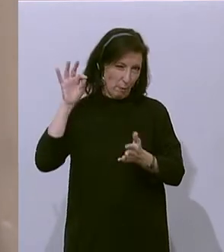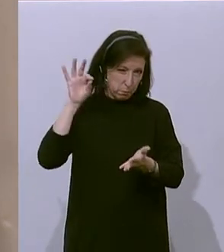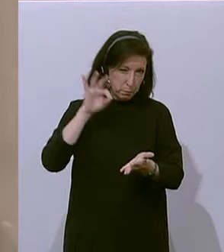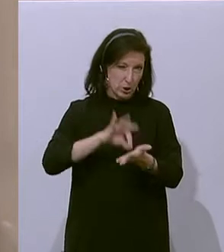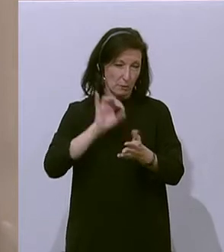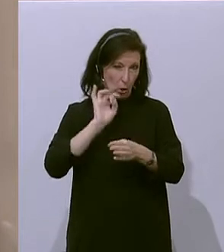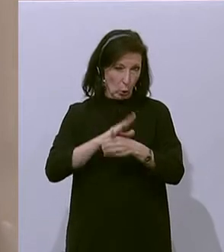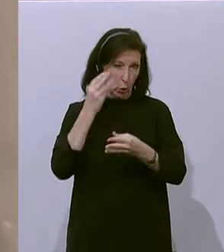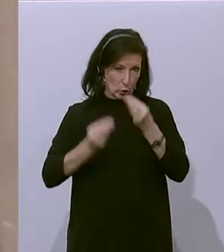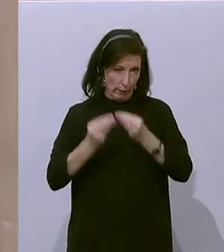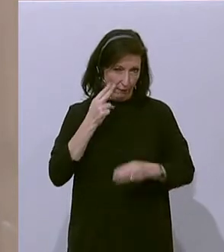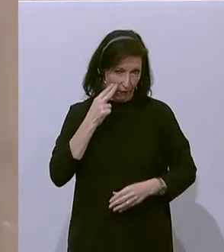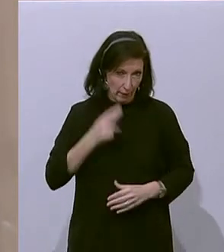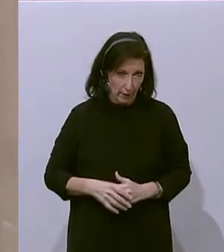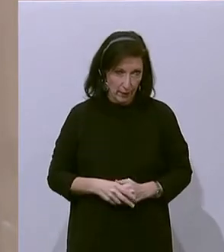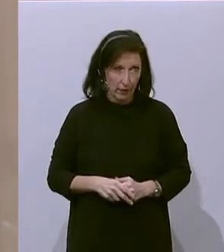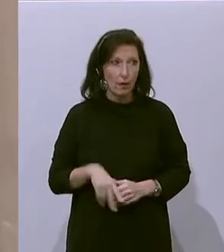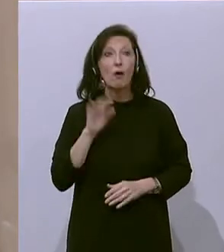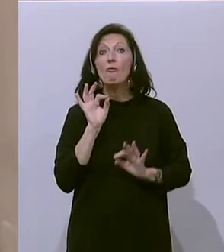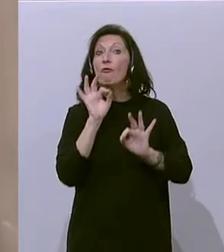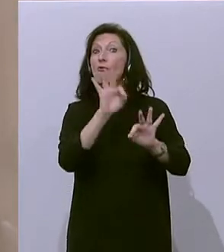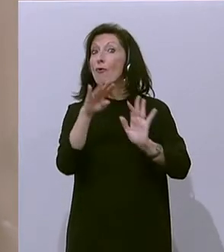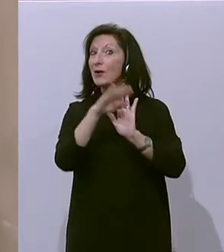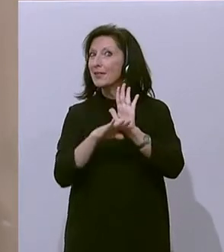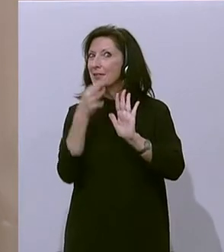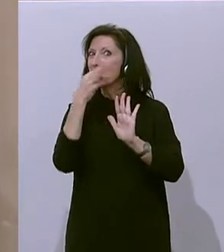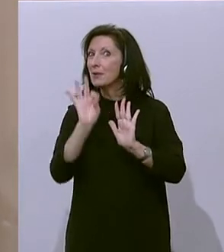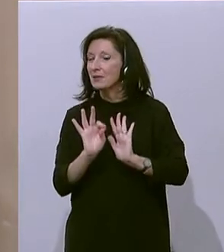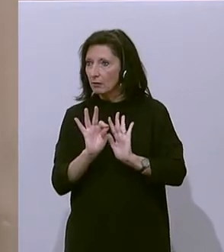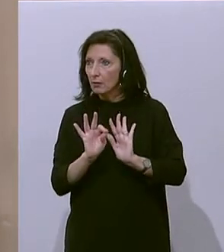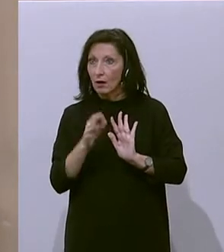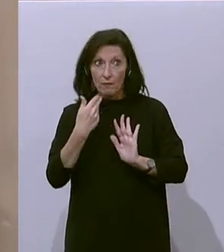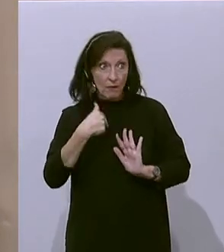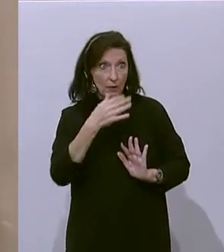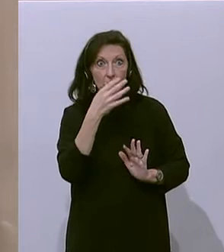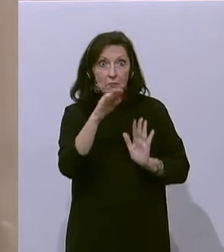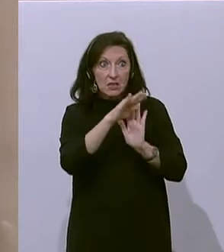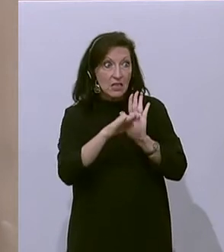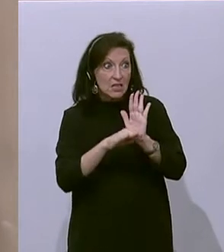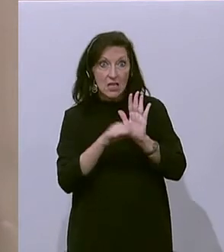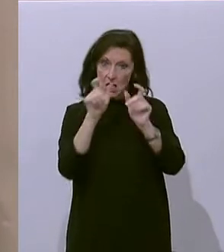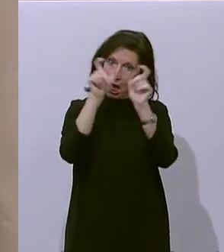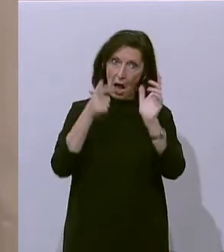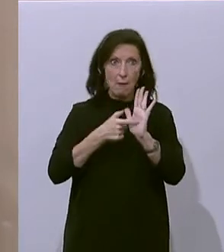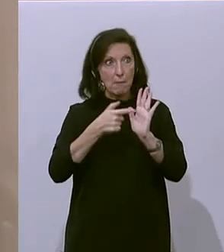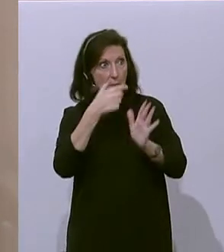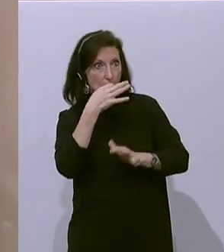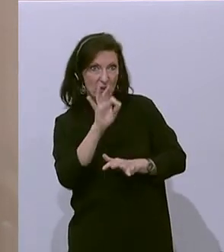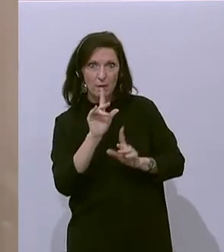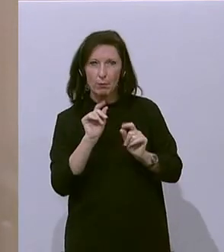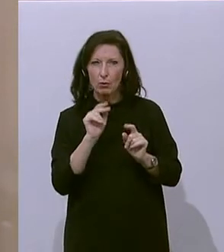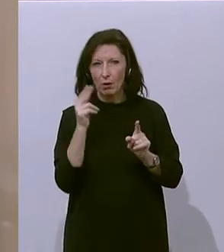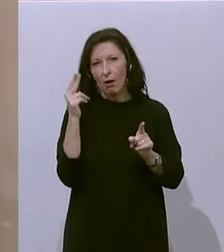Glücksspielunternehmen. Und bessere gesetzliche Rahmenbedingungen, Sie wissen, können zu mehr Gewinn dieses Unternehmens führen. Das